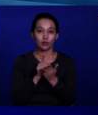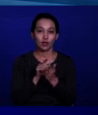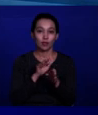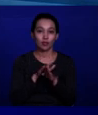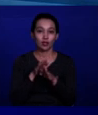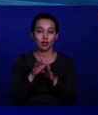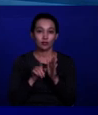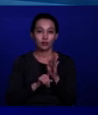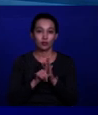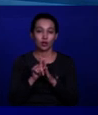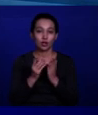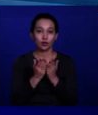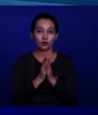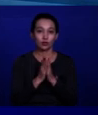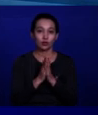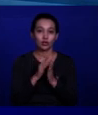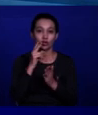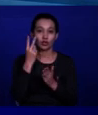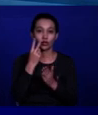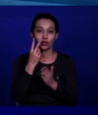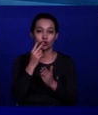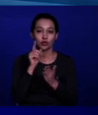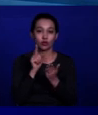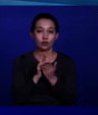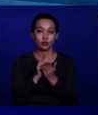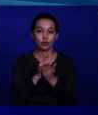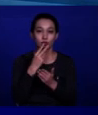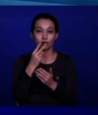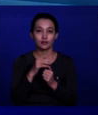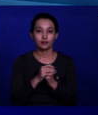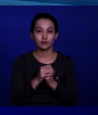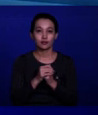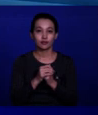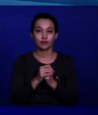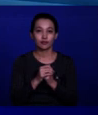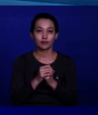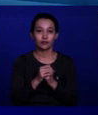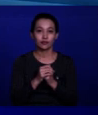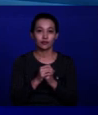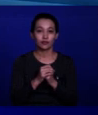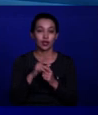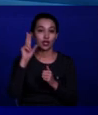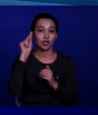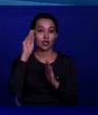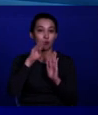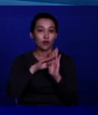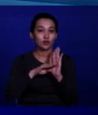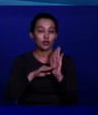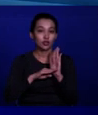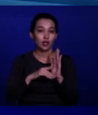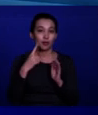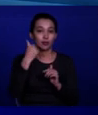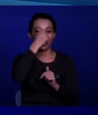o'tsak. Darslikimizda berilgan ikkinchi topshiriq quyidagicha. Kalendar bo'yicha yilning